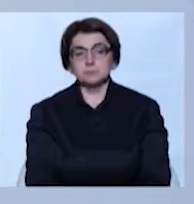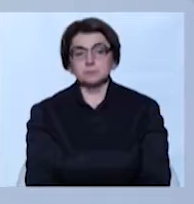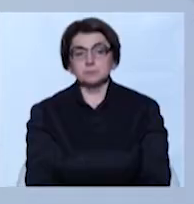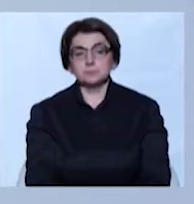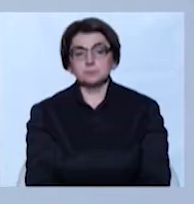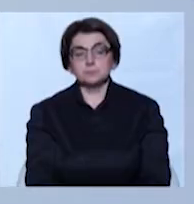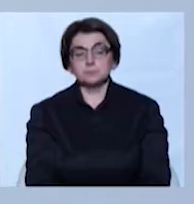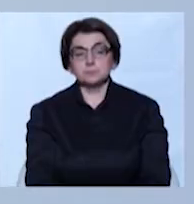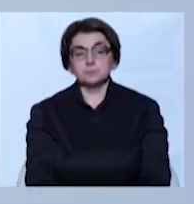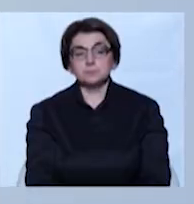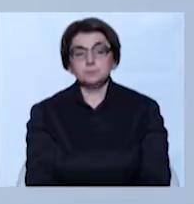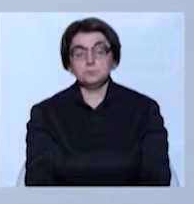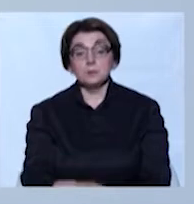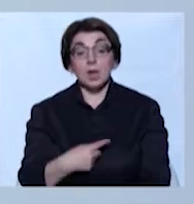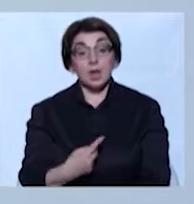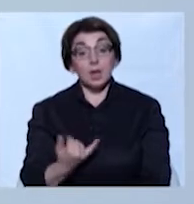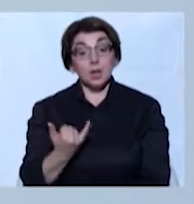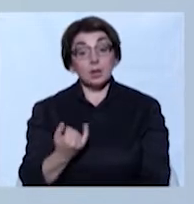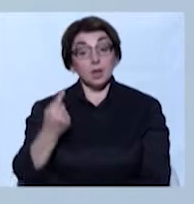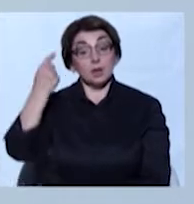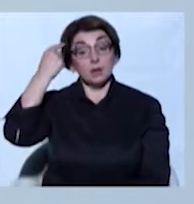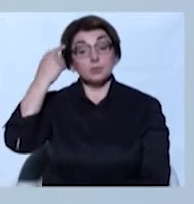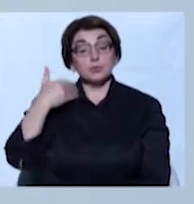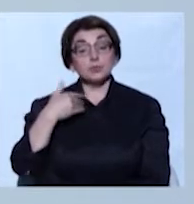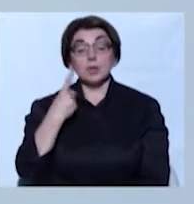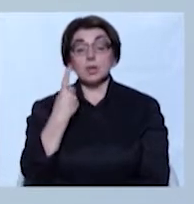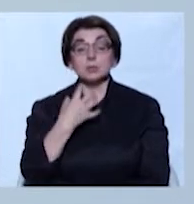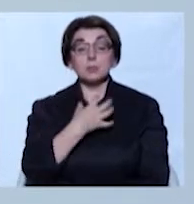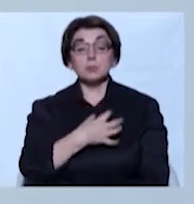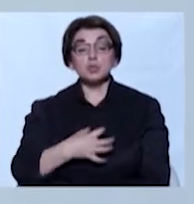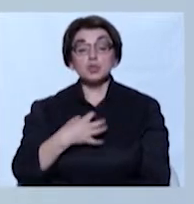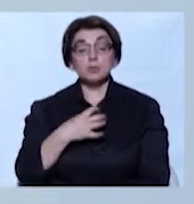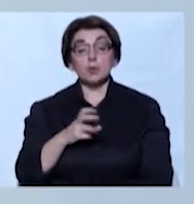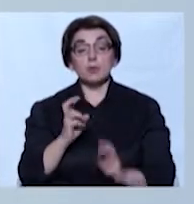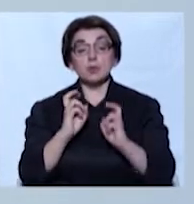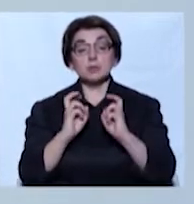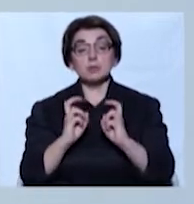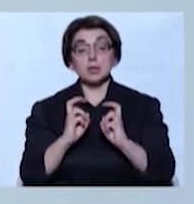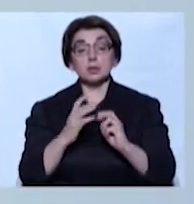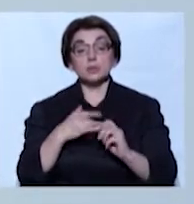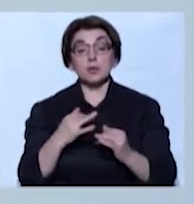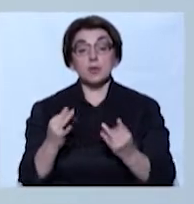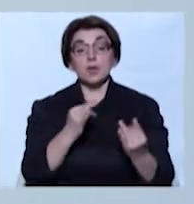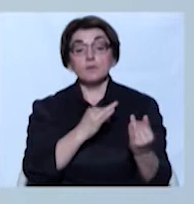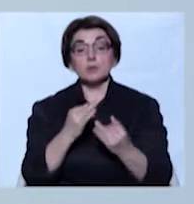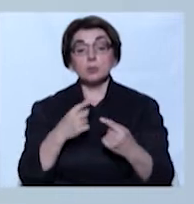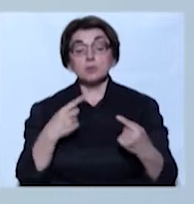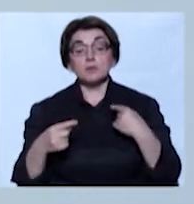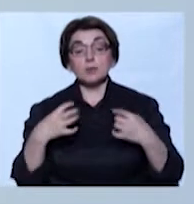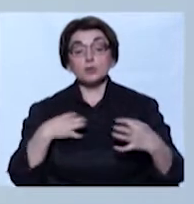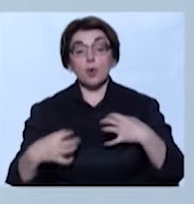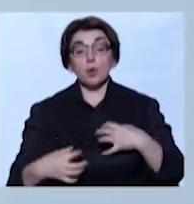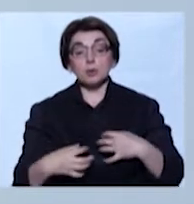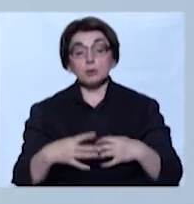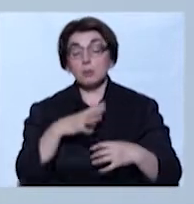ძალიან კარგი. მოდით ახლა გავიხსენოთ ჩვენ ერთი მნიშვნელოვანი საკითხი. ჩვენ საუბრობთ სხვადასხვა ორგანიზმებზე და